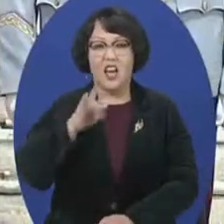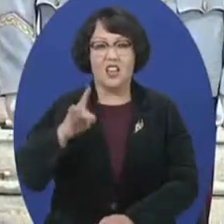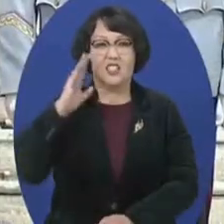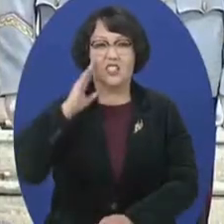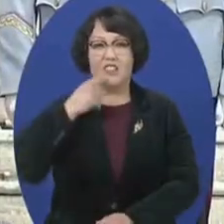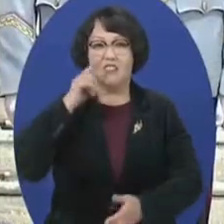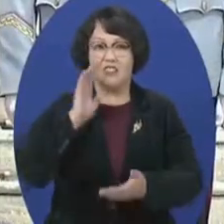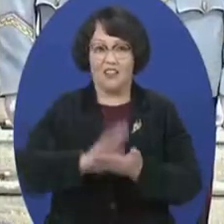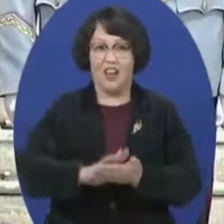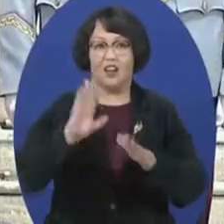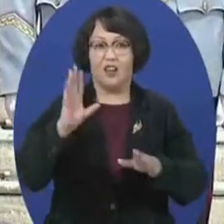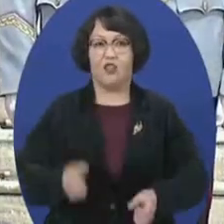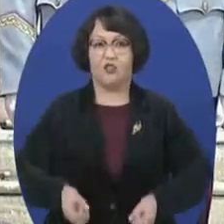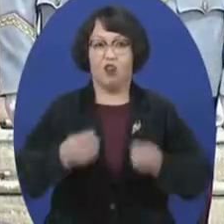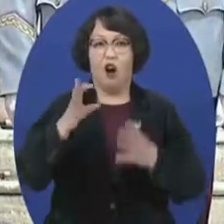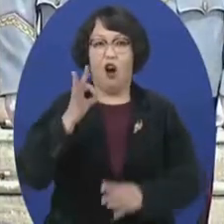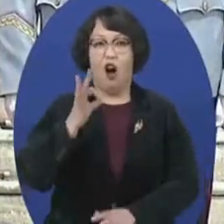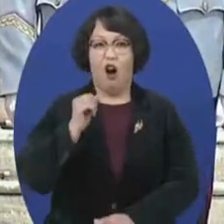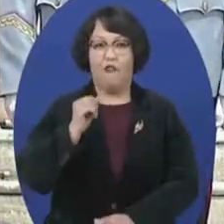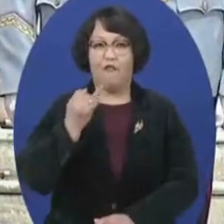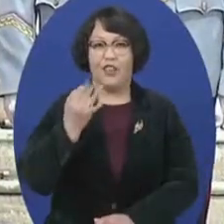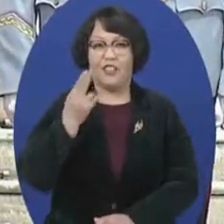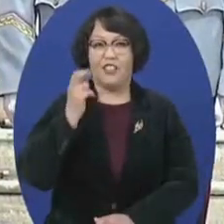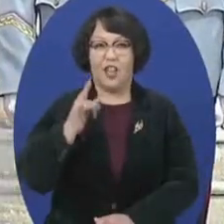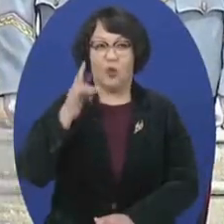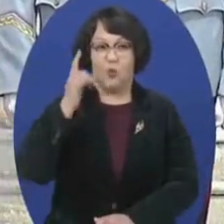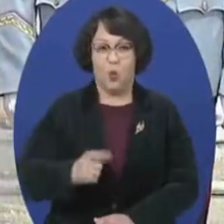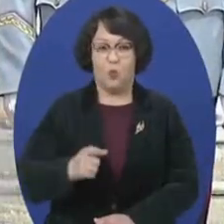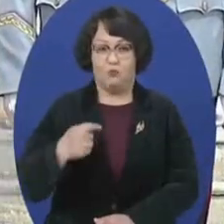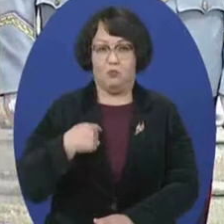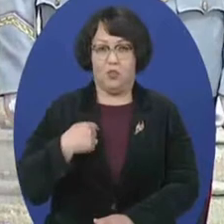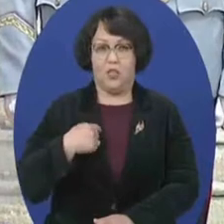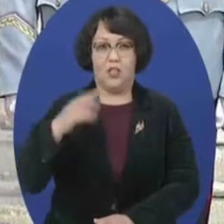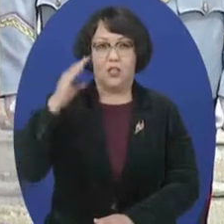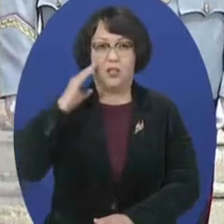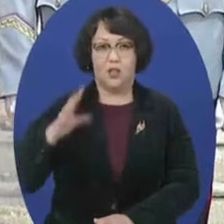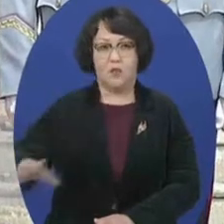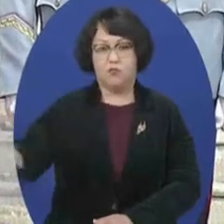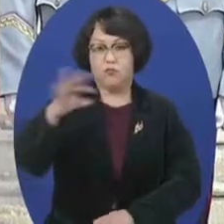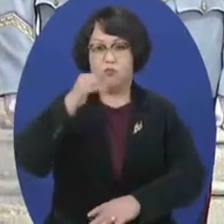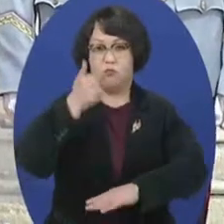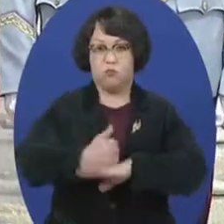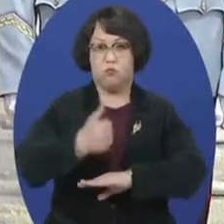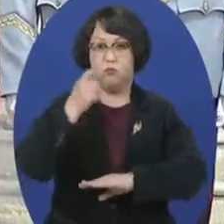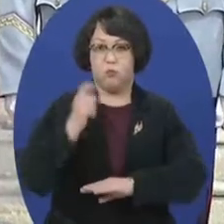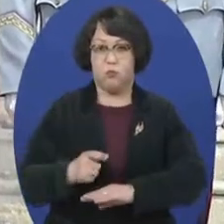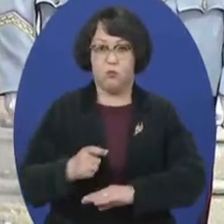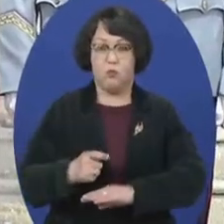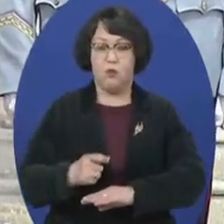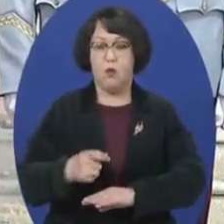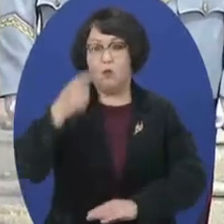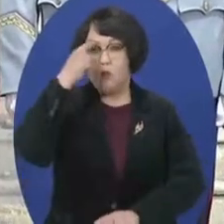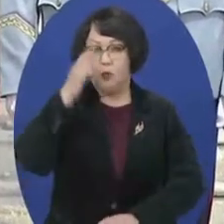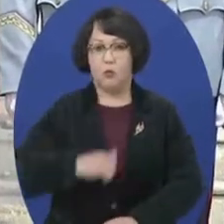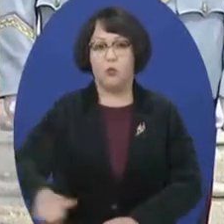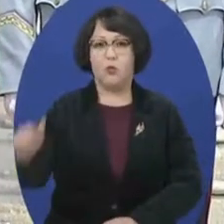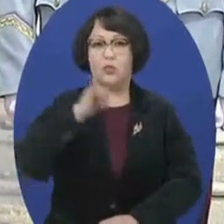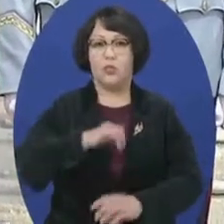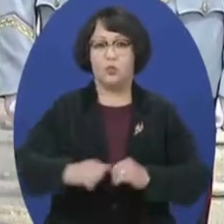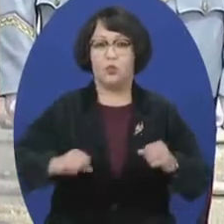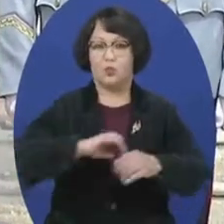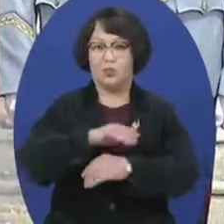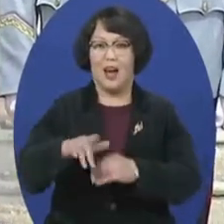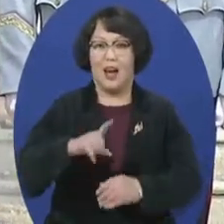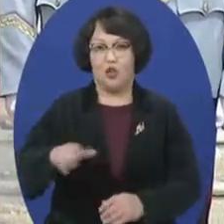зэргийн тангар өргөсөн офицер хүний хувьд зэвсэгт хүчний ерөнхий командлагчийн хувьд Монгол улсын тусгаар